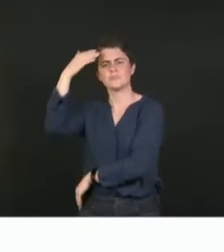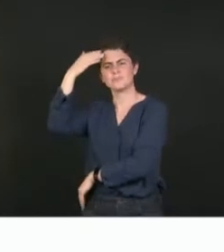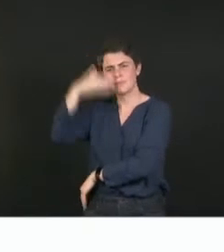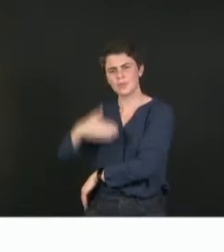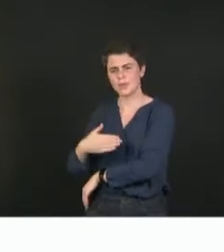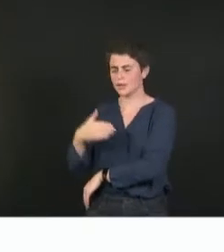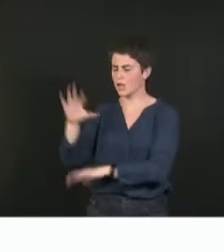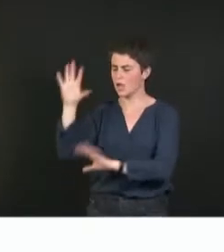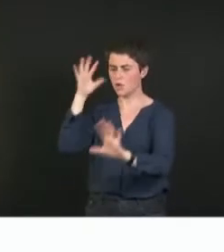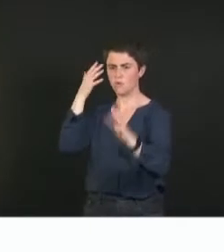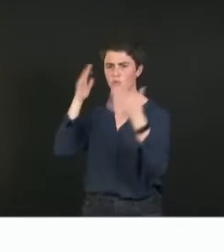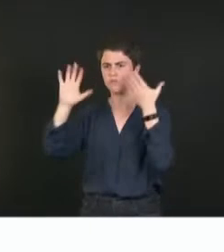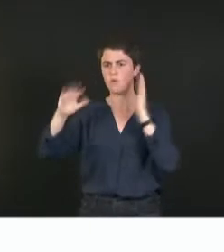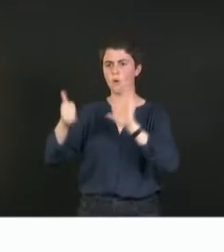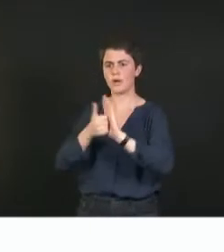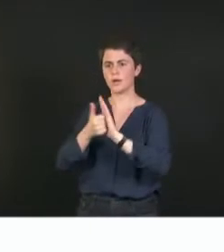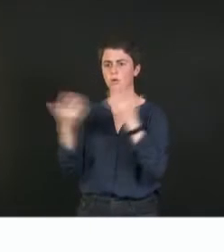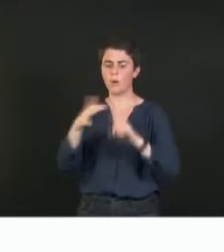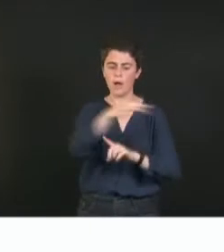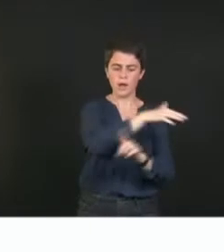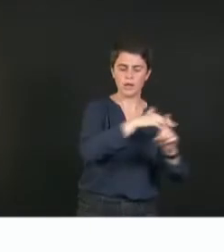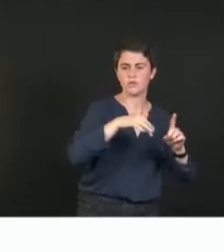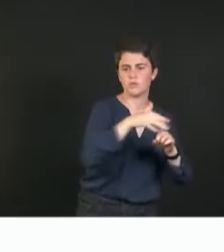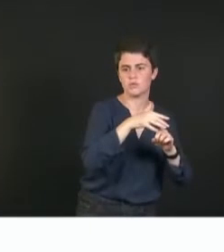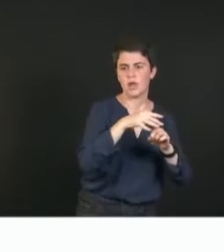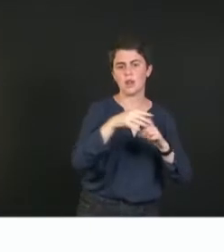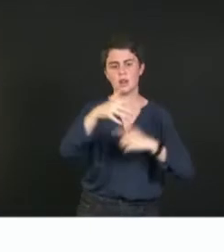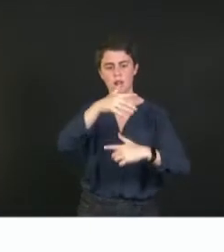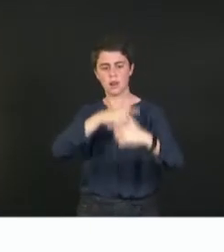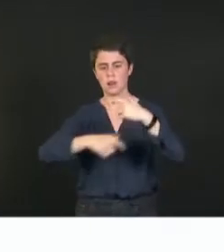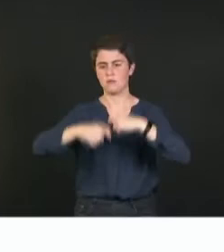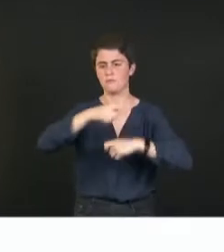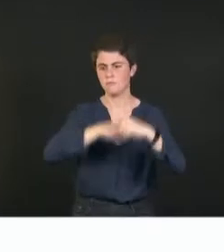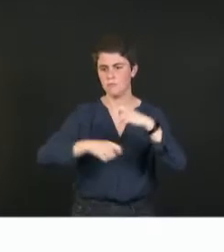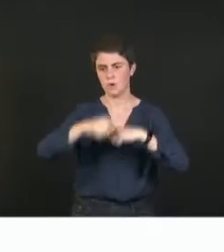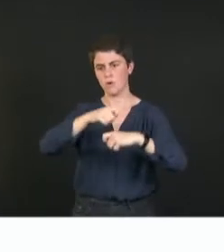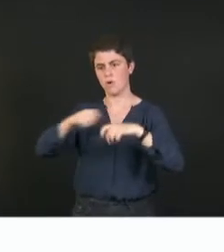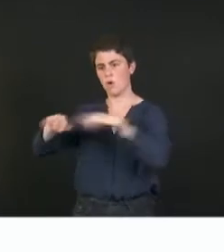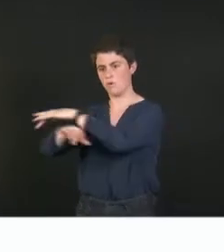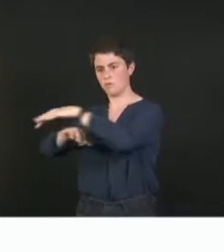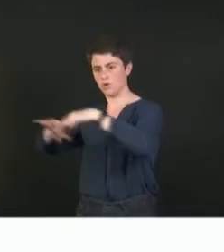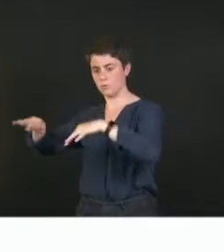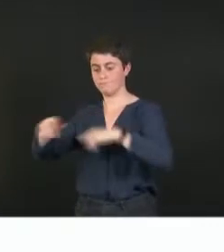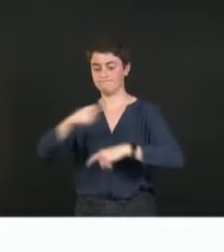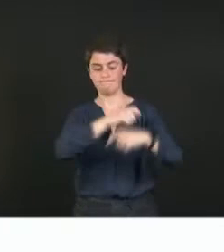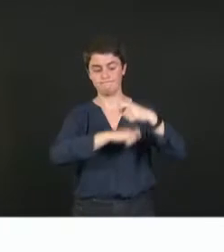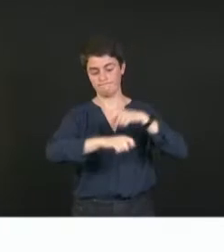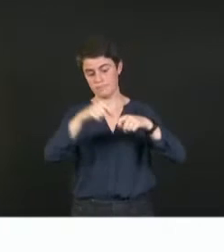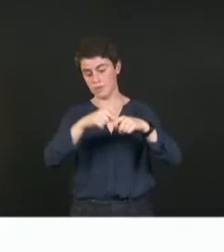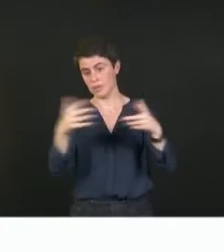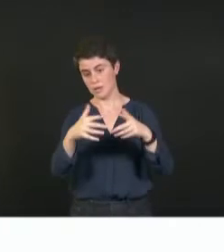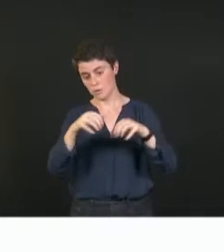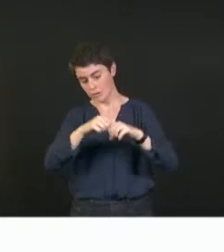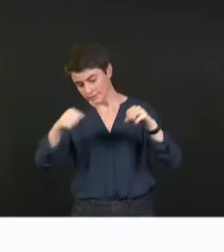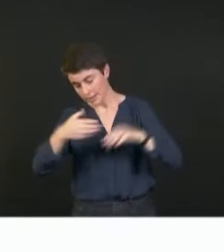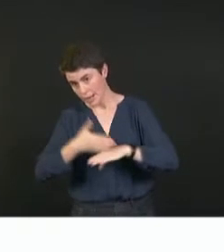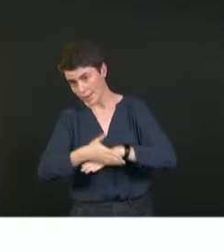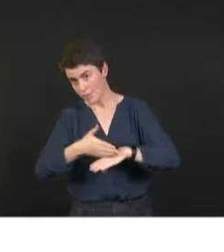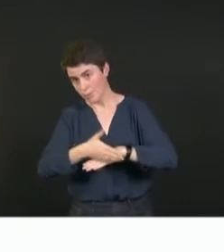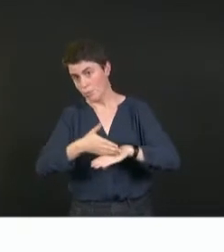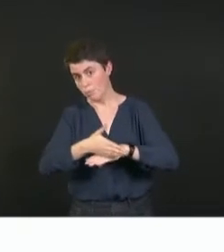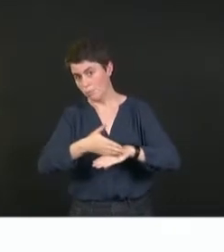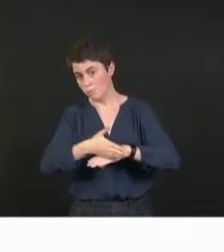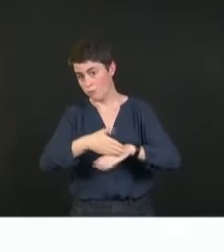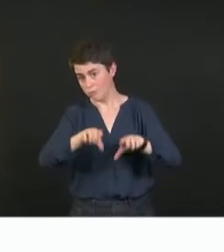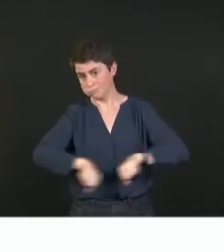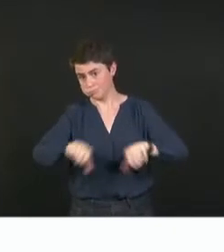rôles de la forêt, social, environnemental et économique. Donc économique, il y a la production de bois, qui est aujourd'hui en fait le seul revenu